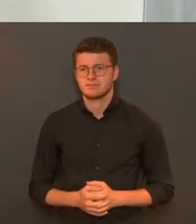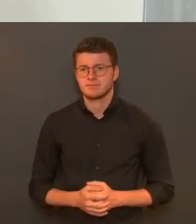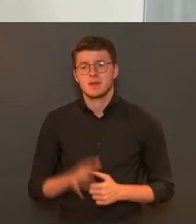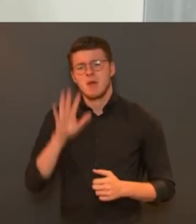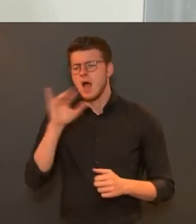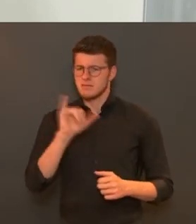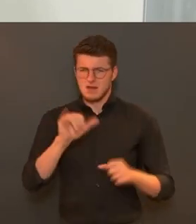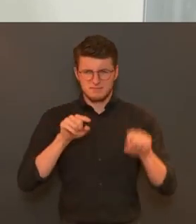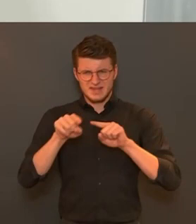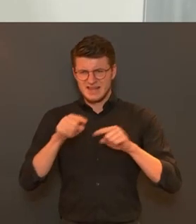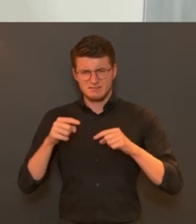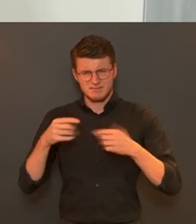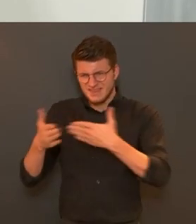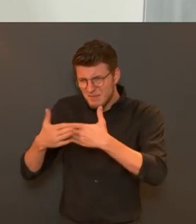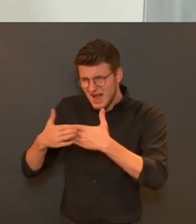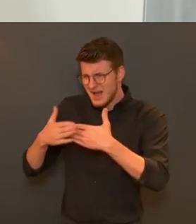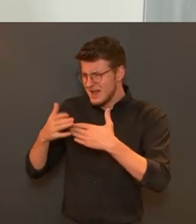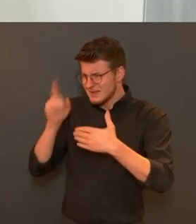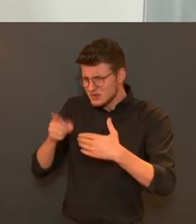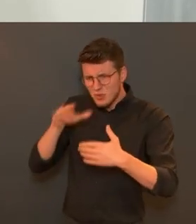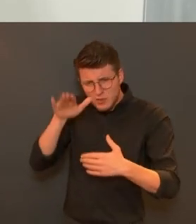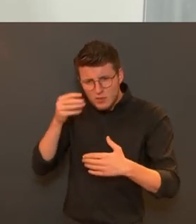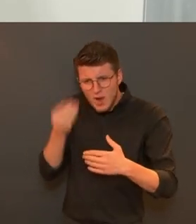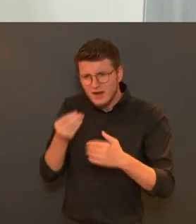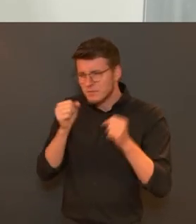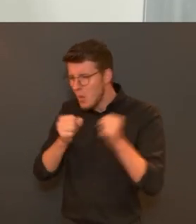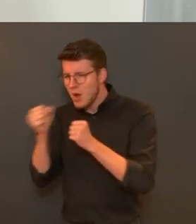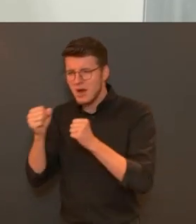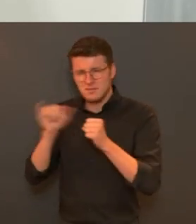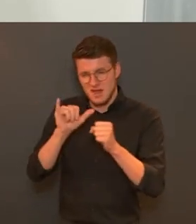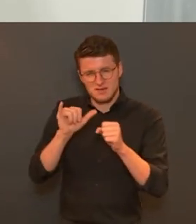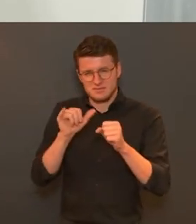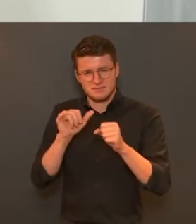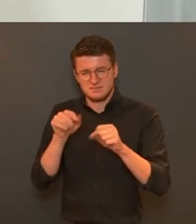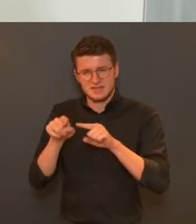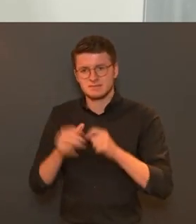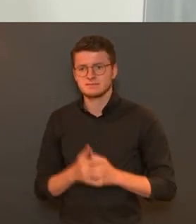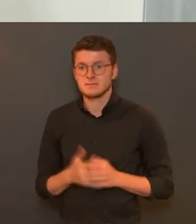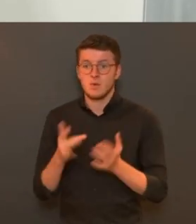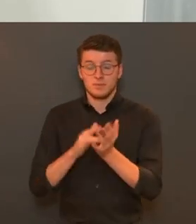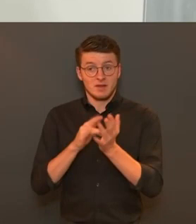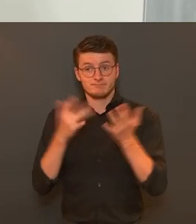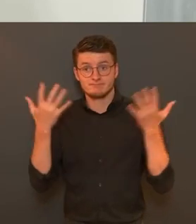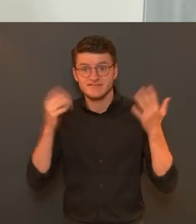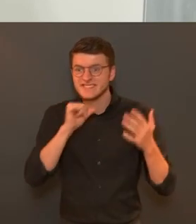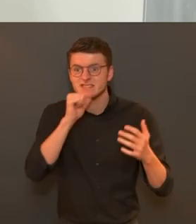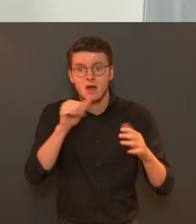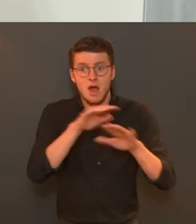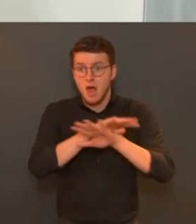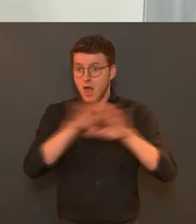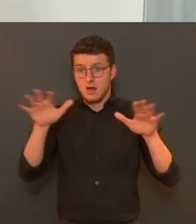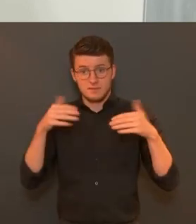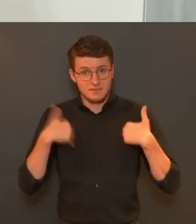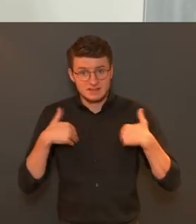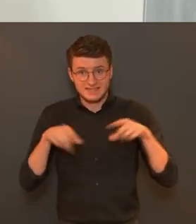Mais qu'est-ce que ça veut dire réduire les contacts rapprochés? Eh bien, c'est différent pour chacun d'entre nous. Et les